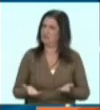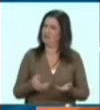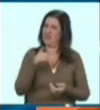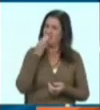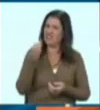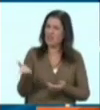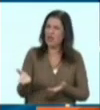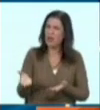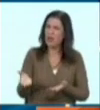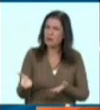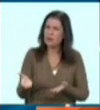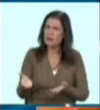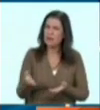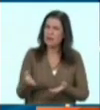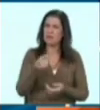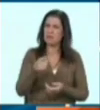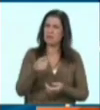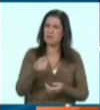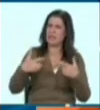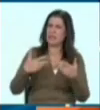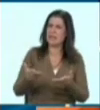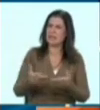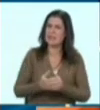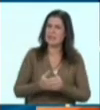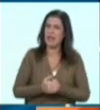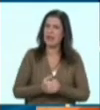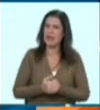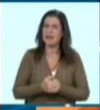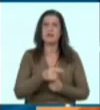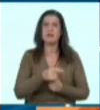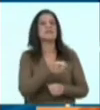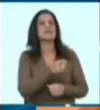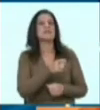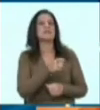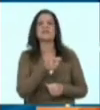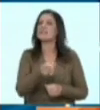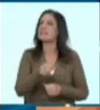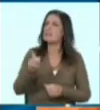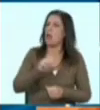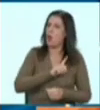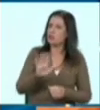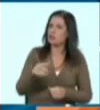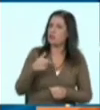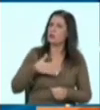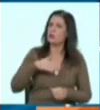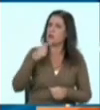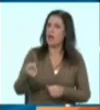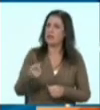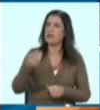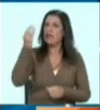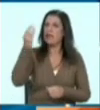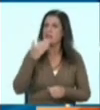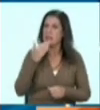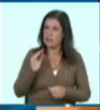לא, זה לא... לא, אבל האמת, האמת... לא, לא, אני לא, זה לא אישי. תן לי רגע להגיד לך. אבל זה בהומור חנוכה. אבל תן לי רגע להגיד לך. כולנו נשאיר... תלמידי ישראל, אני אגיד לך,